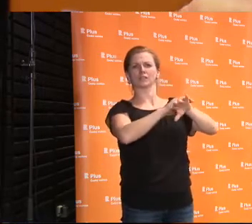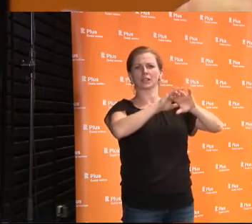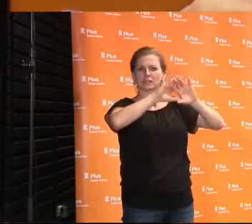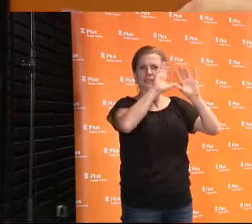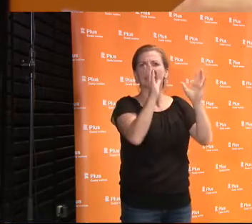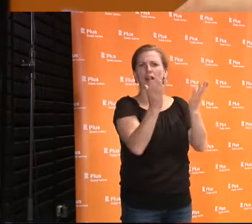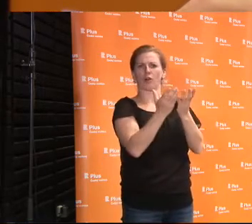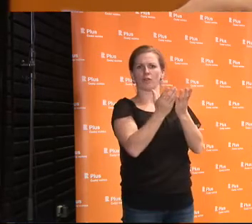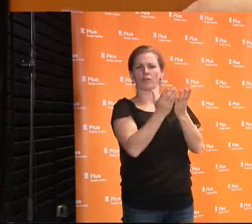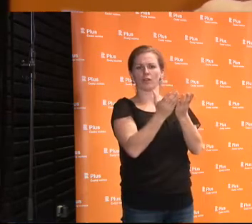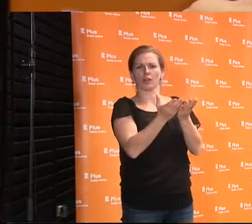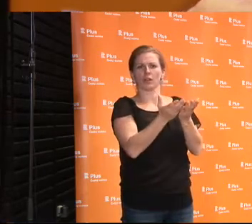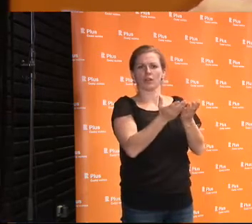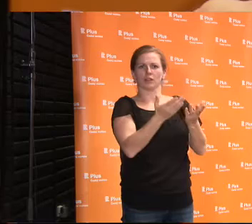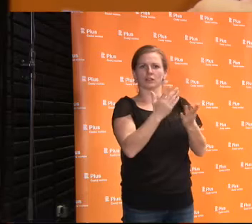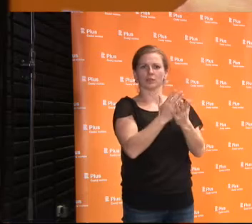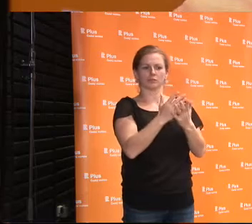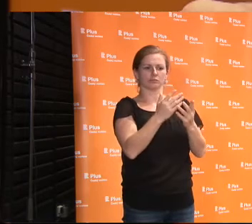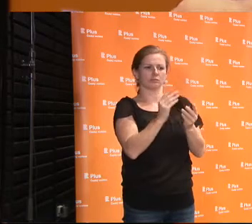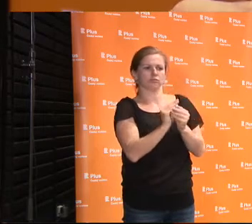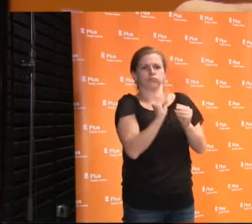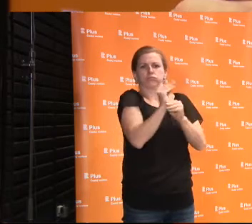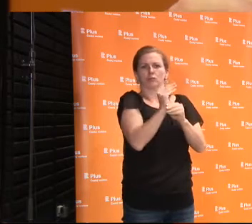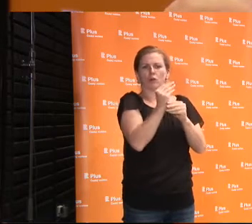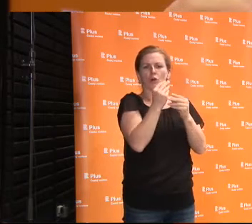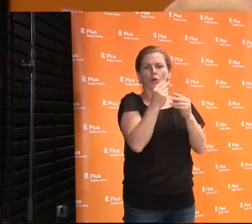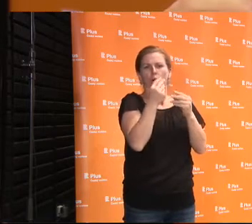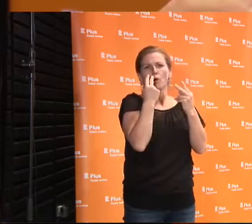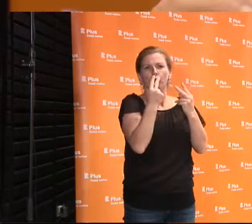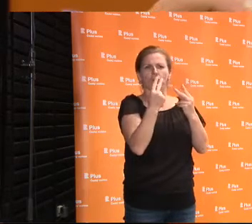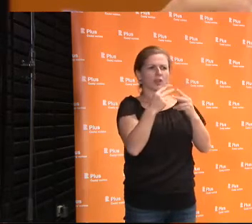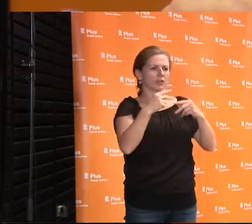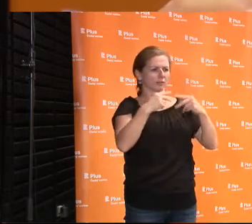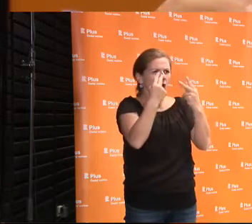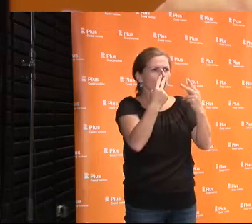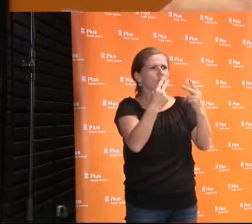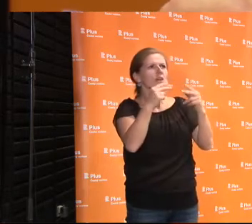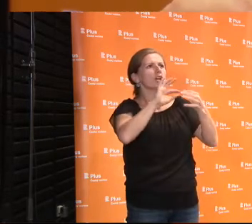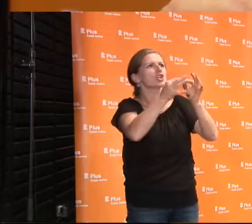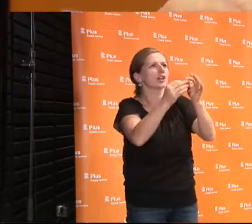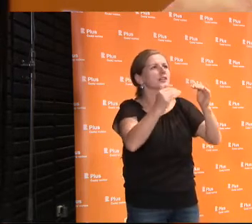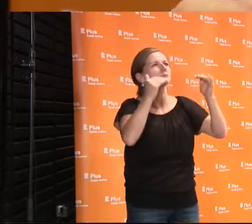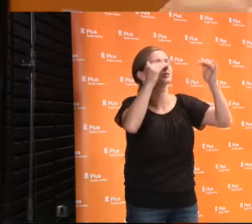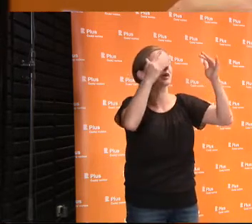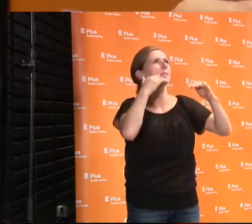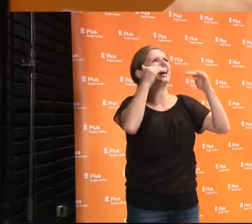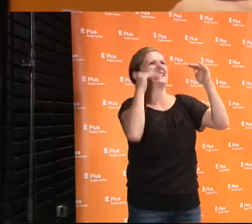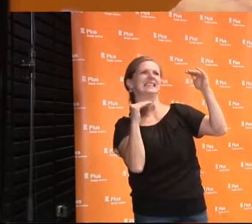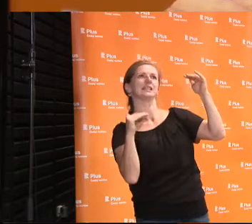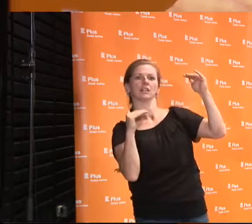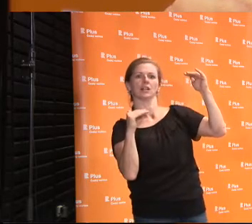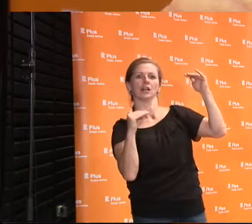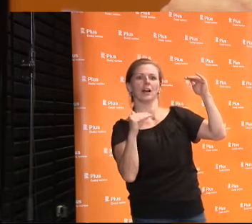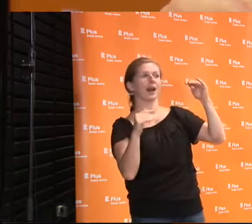v tom celkovém rozdělení přidané v hodnoty v rámci hodnotového řetězce. Pokud to nezachytíme, tak levnou